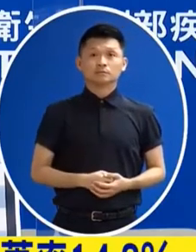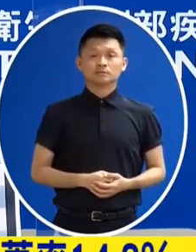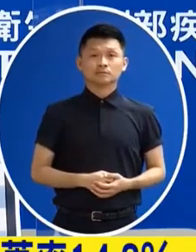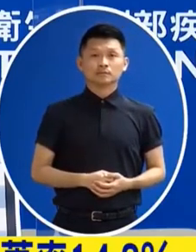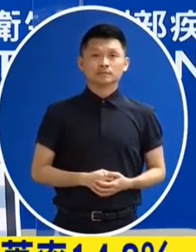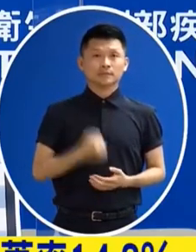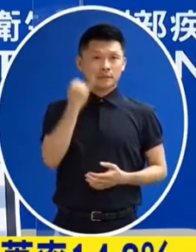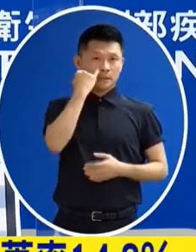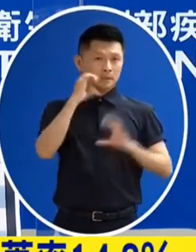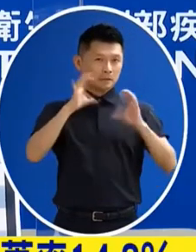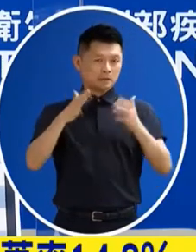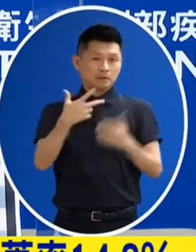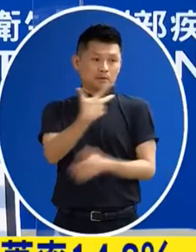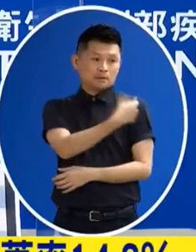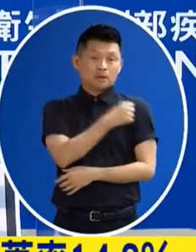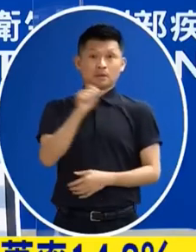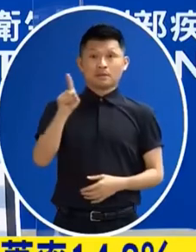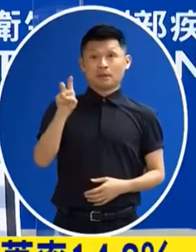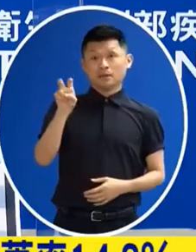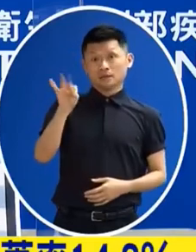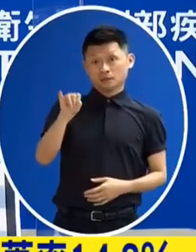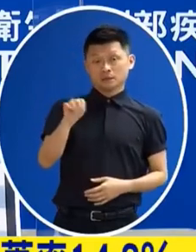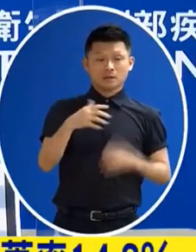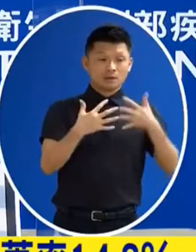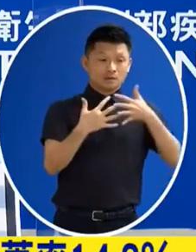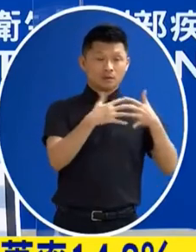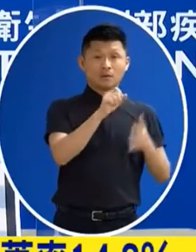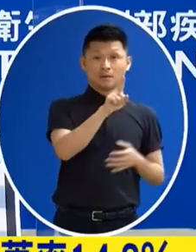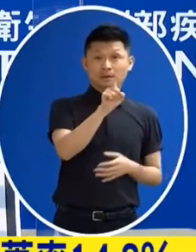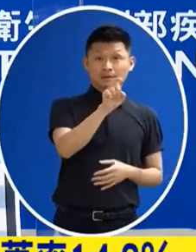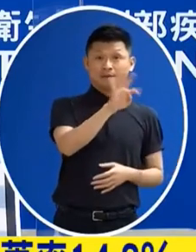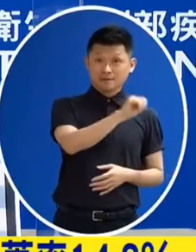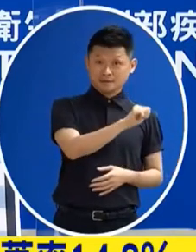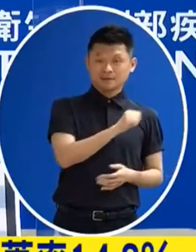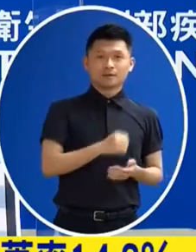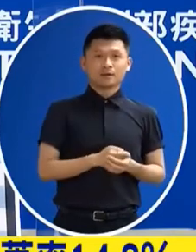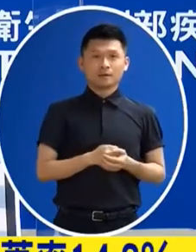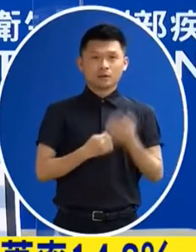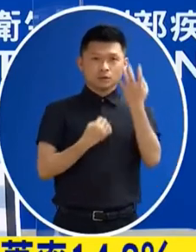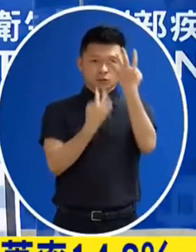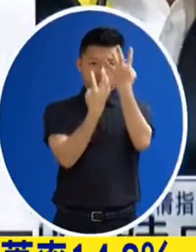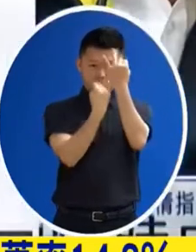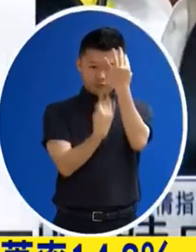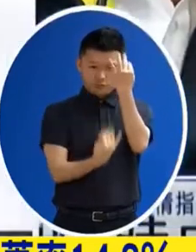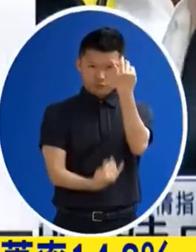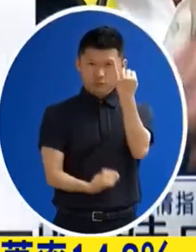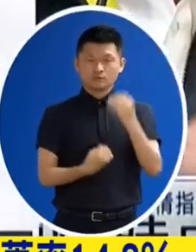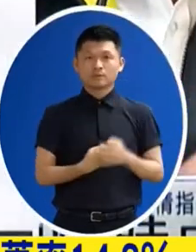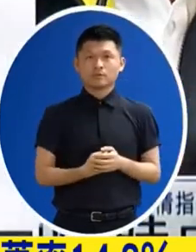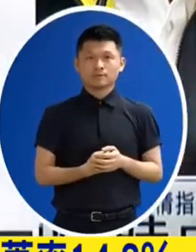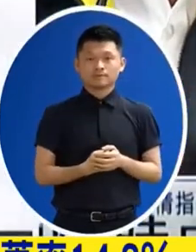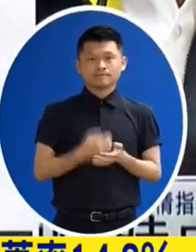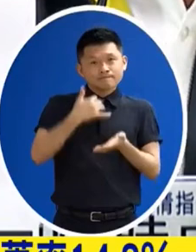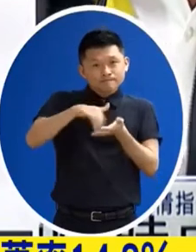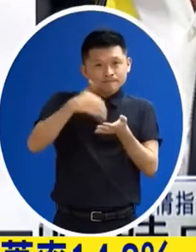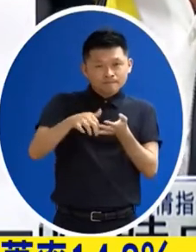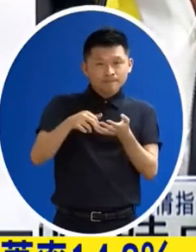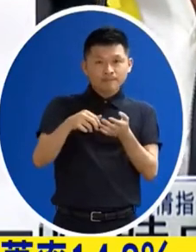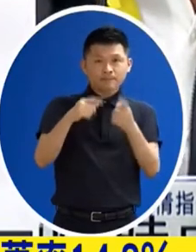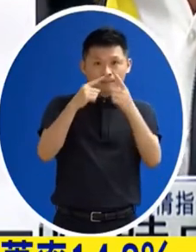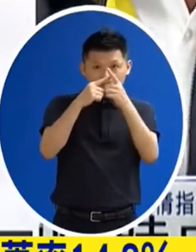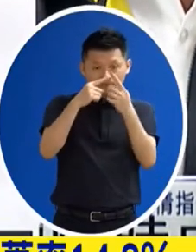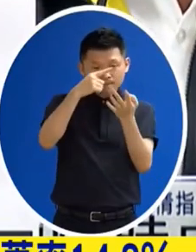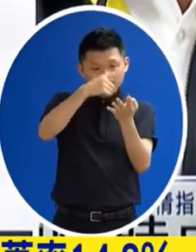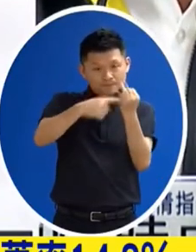好以色列打了120几，好美国打了110几，好这都是好大家用所谓的祭次人口